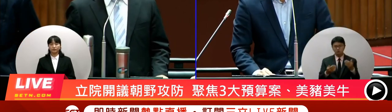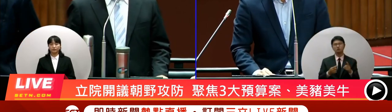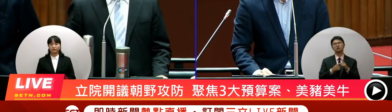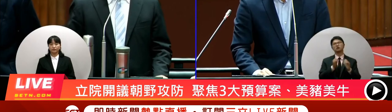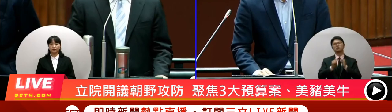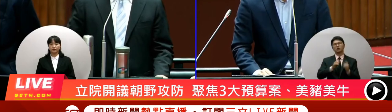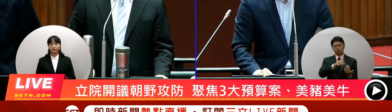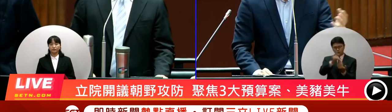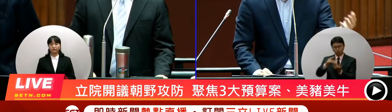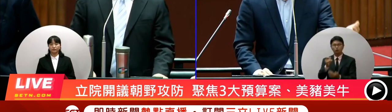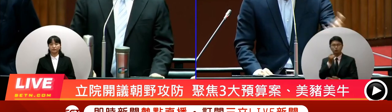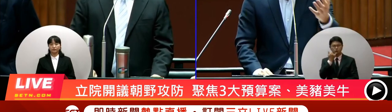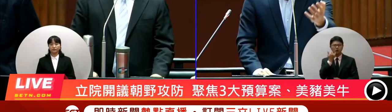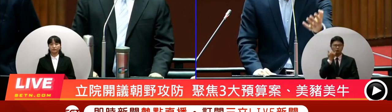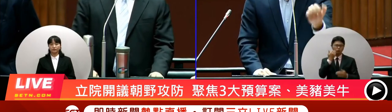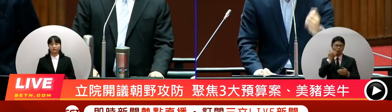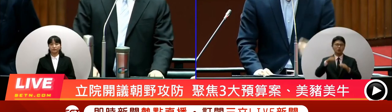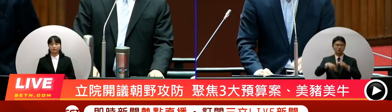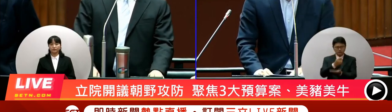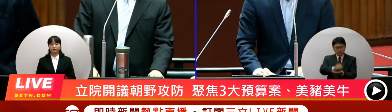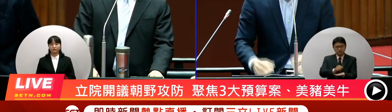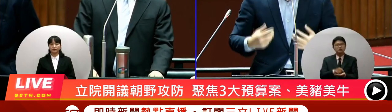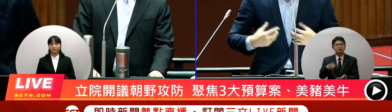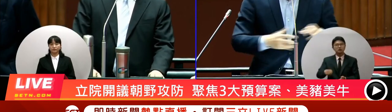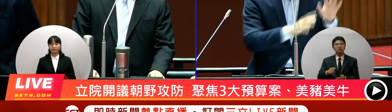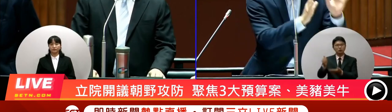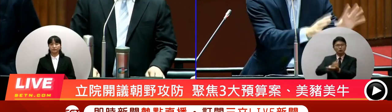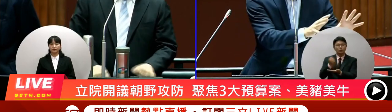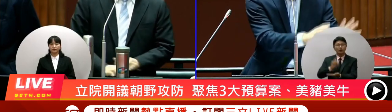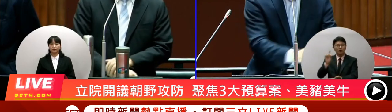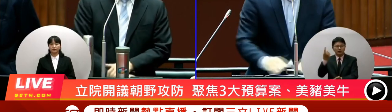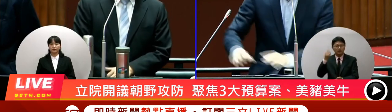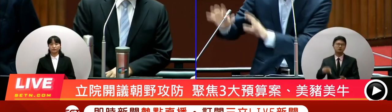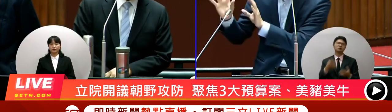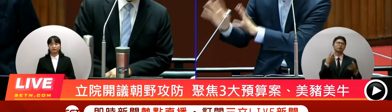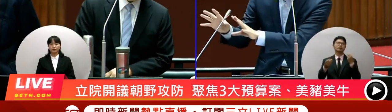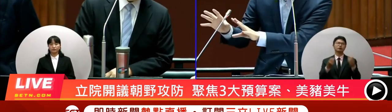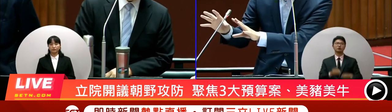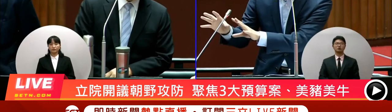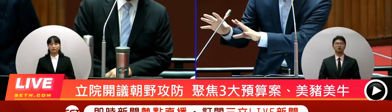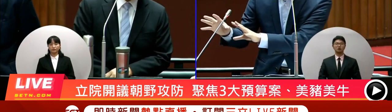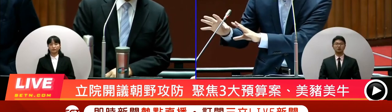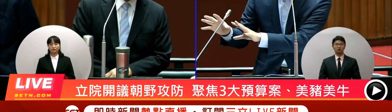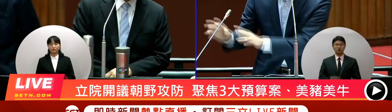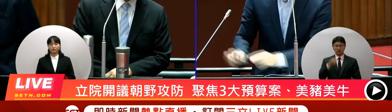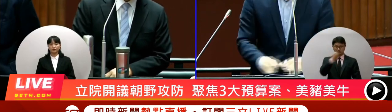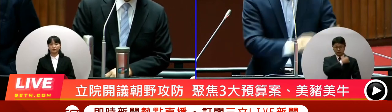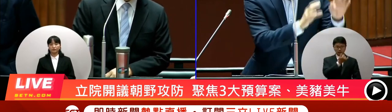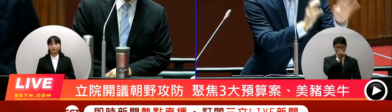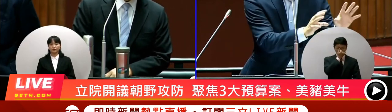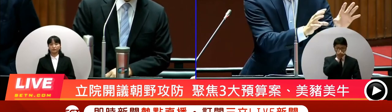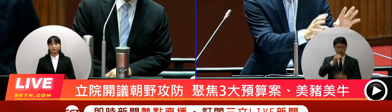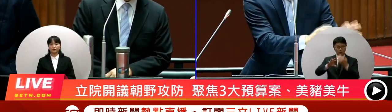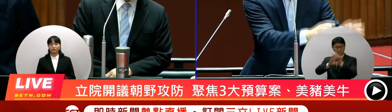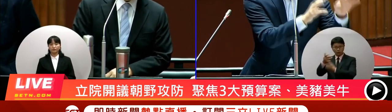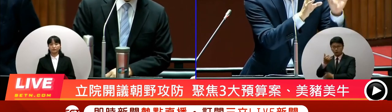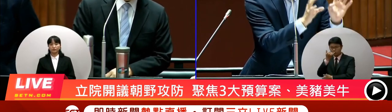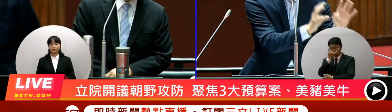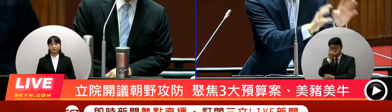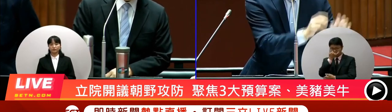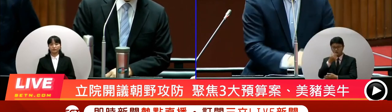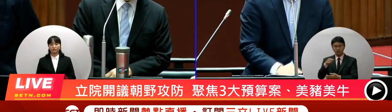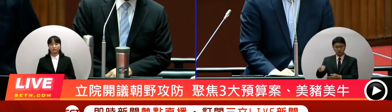产地台湾国外我要知道不管本土猪进口猪到底有含瘦肉精